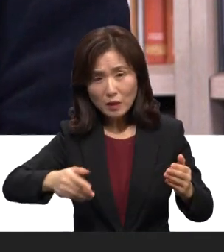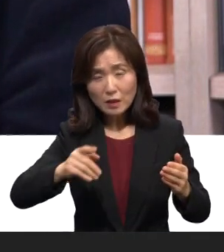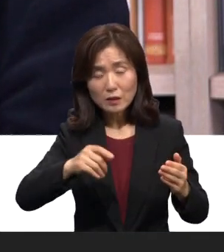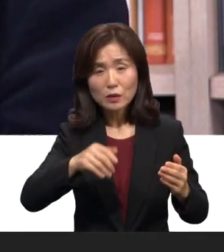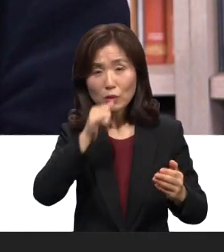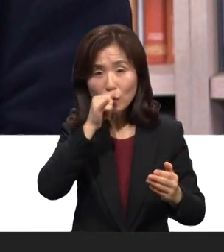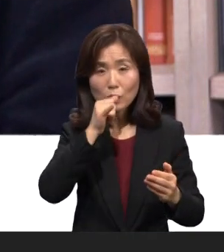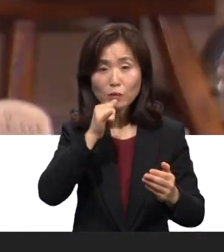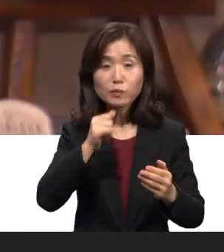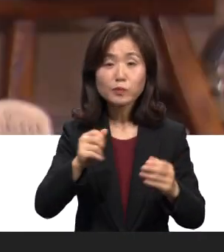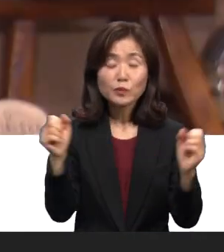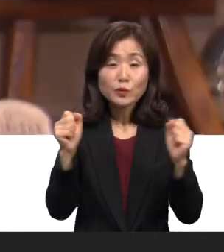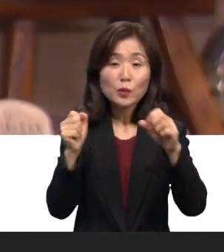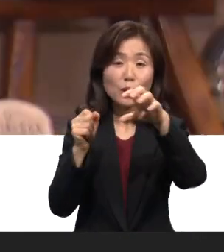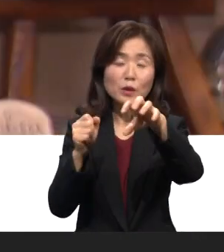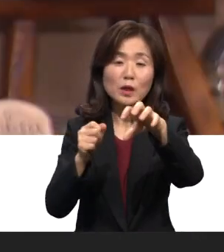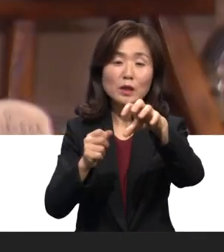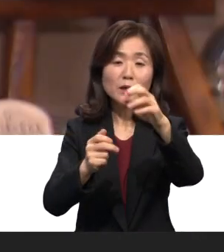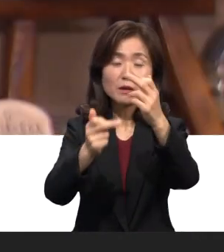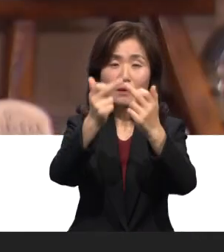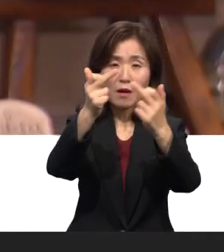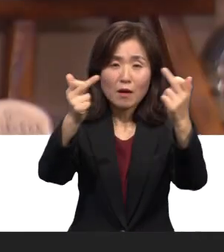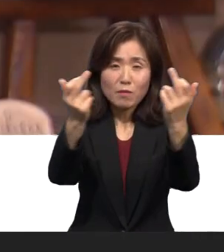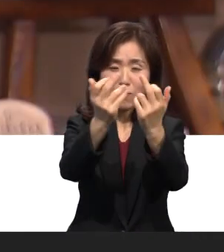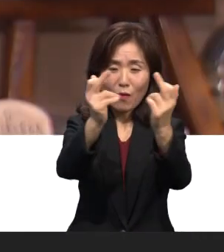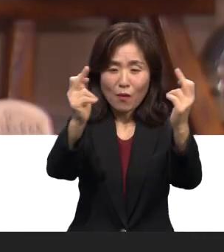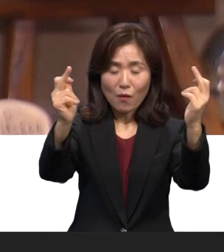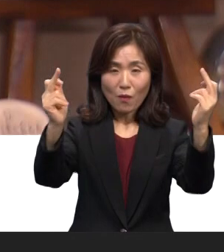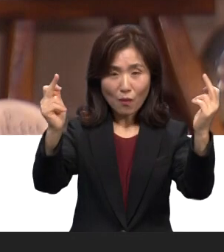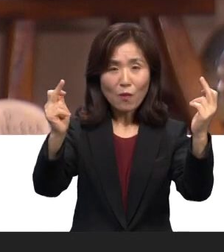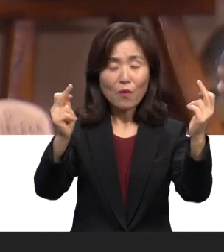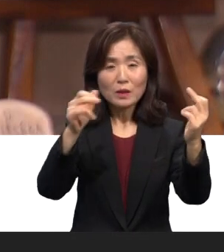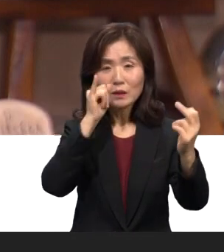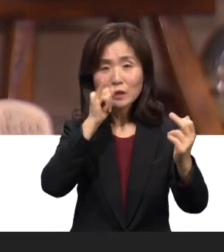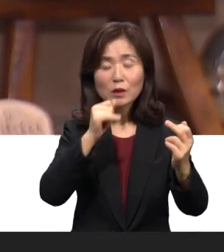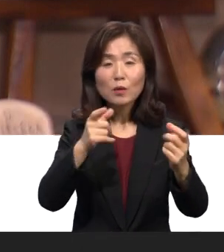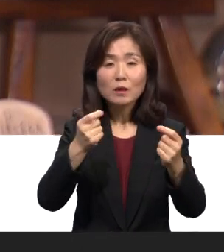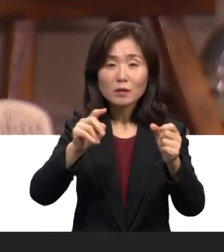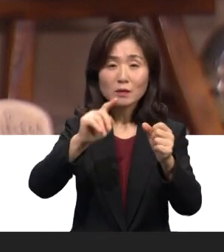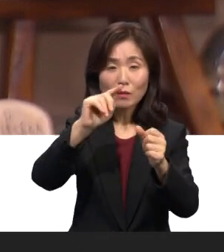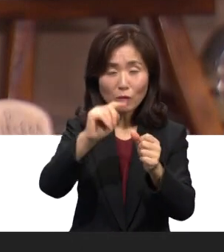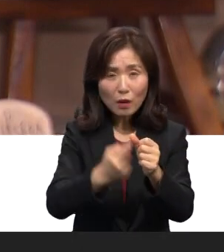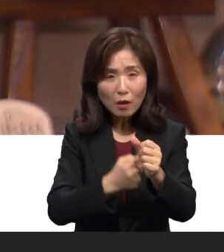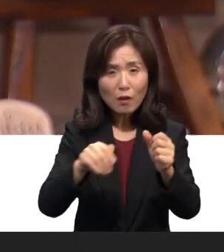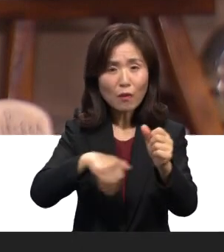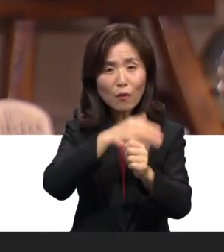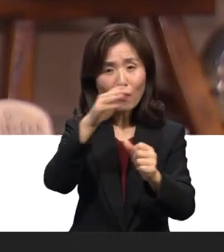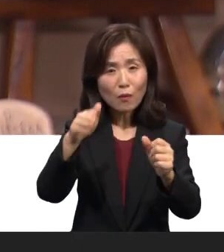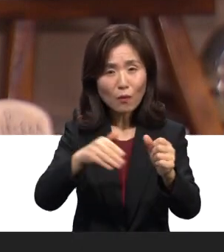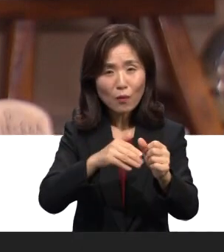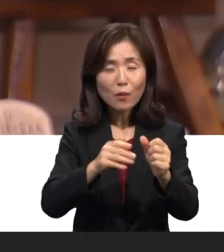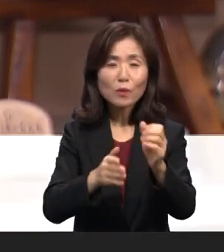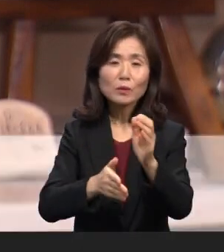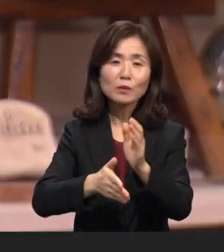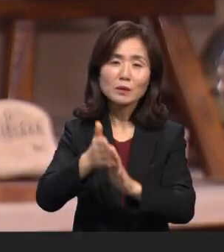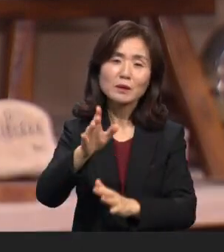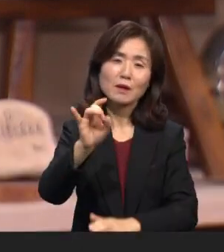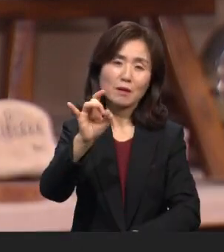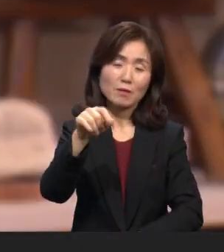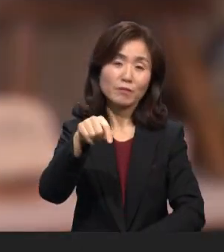받쳐주고 있는 이 풍수를 넘어서 이런 자연 환경을 갖고 있는 도시는 없습니다.